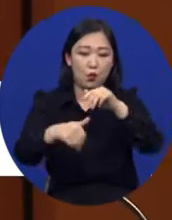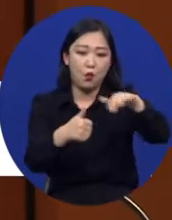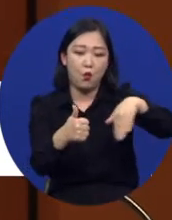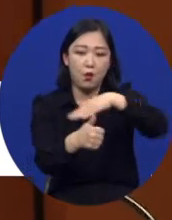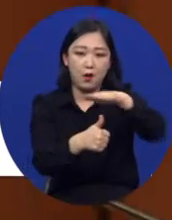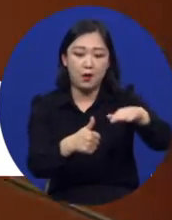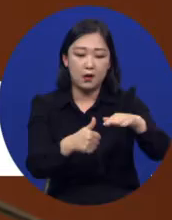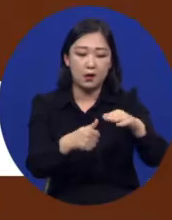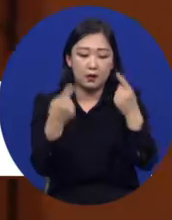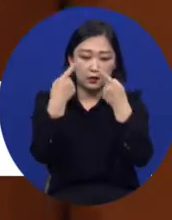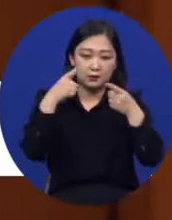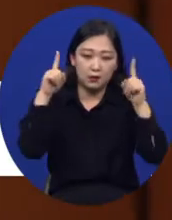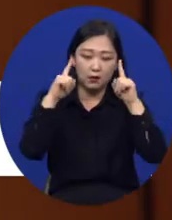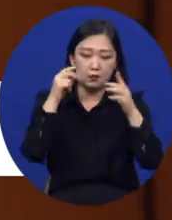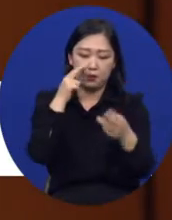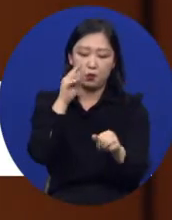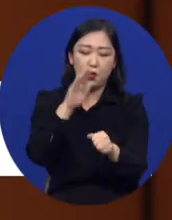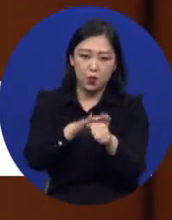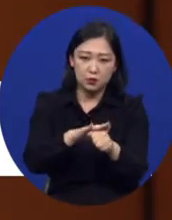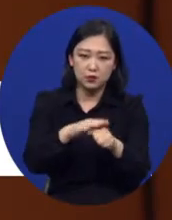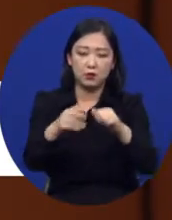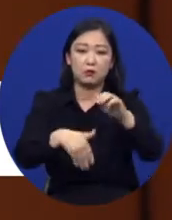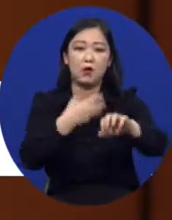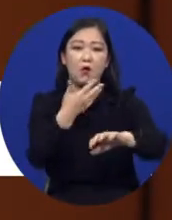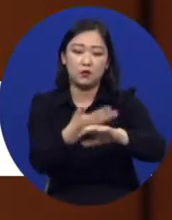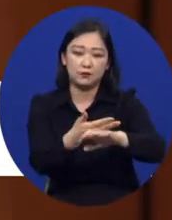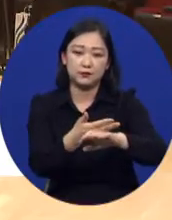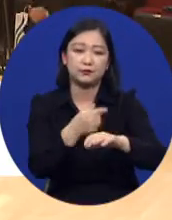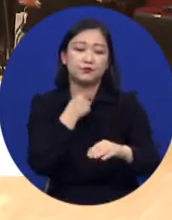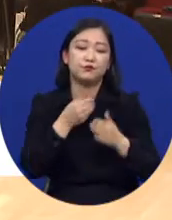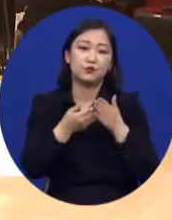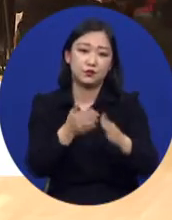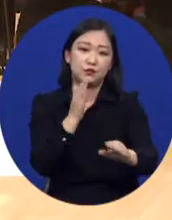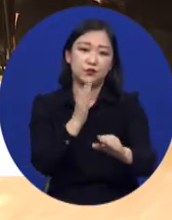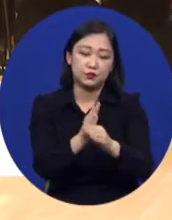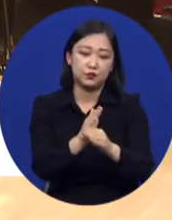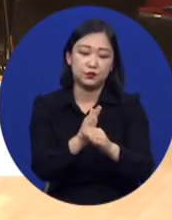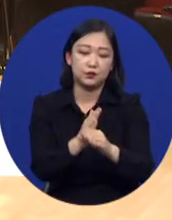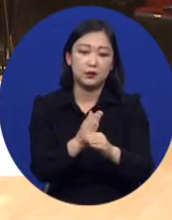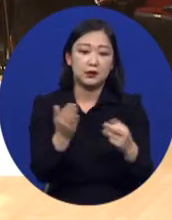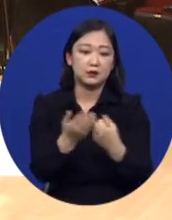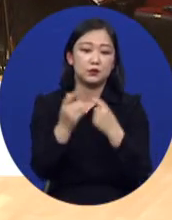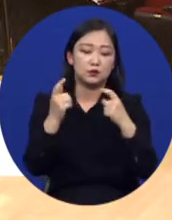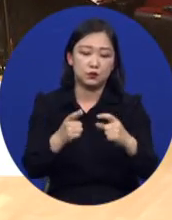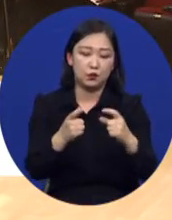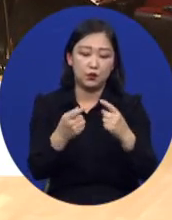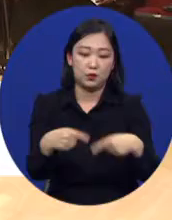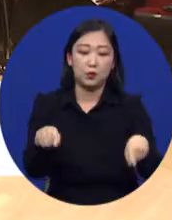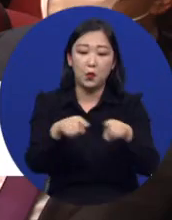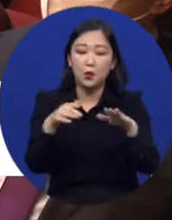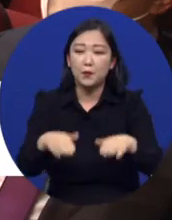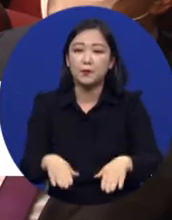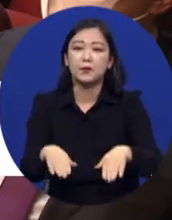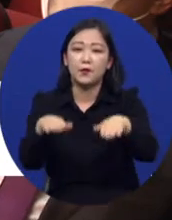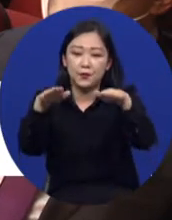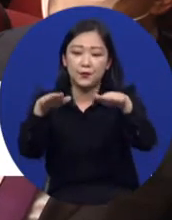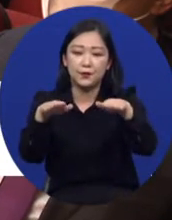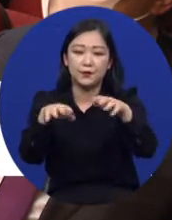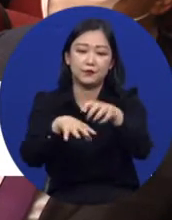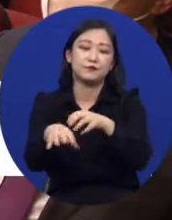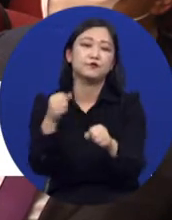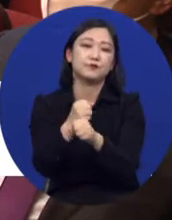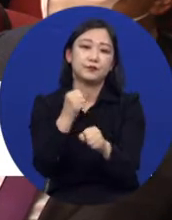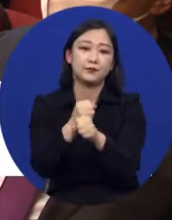대학의 도전과 혁신을 요구하고 있다며 대학의 지역 혁신 역량을 강화해 제주와의 동반 성장을 구축하겠다고